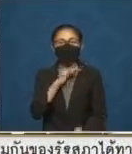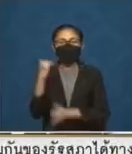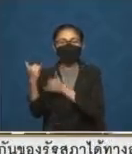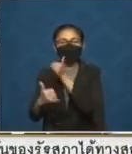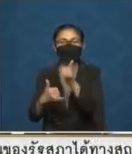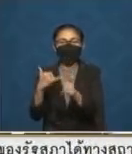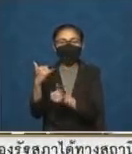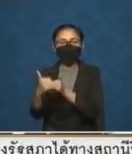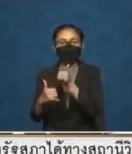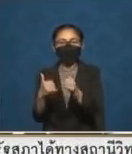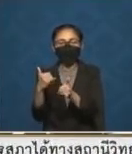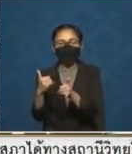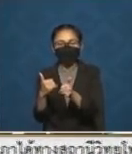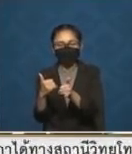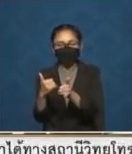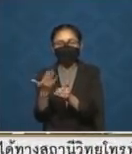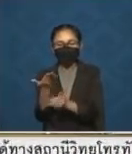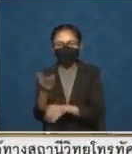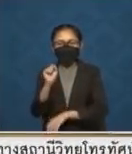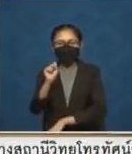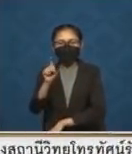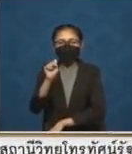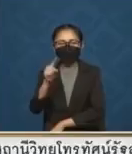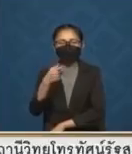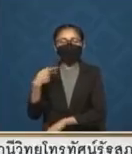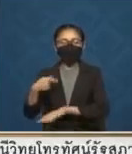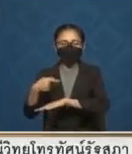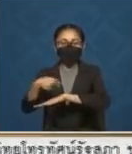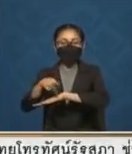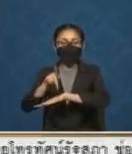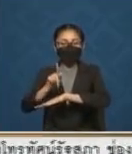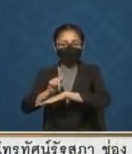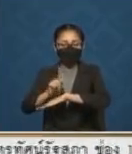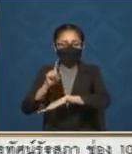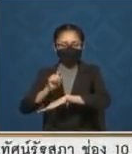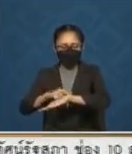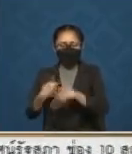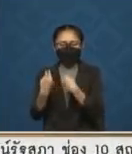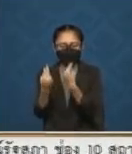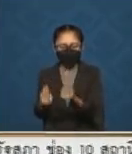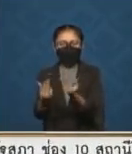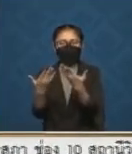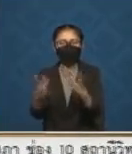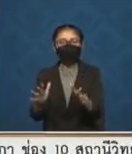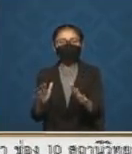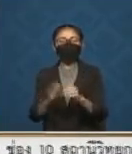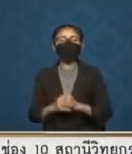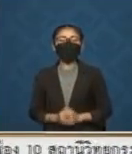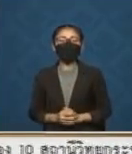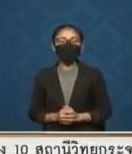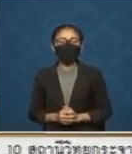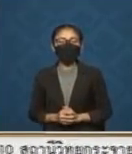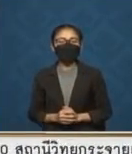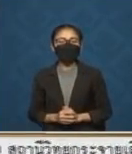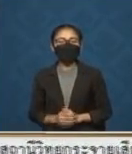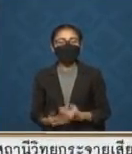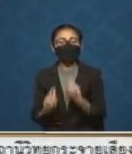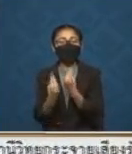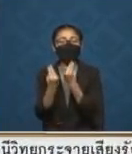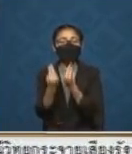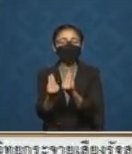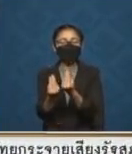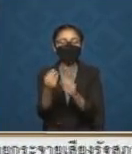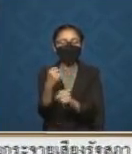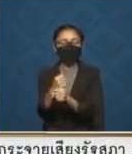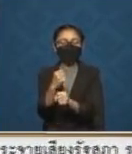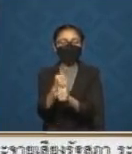ง10:49คุณสุภชัยกดออด ครับ กดออดเรียกสมาชิกเข้ามาเสียบบัตรแสดงต